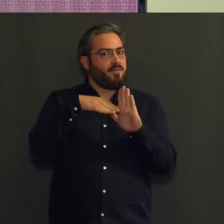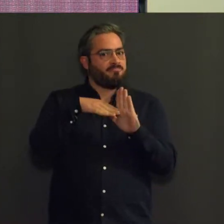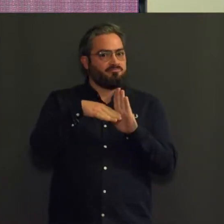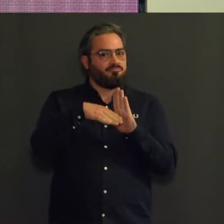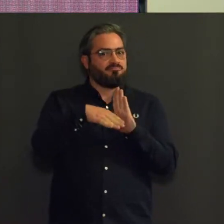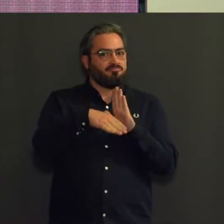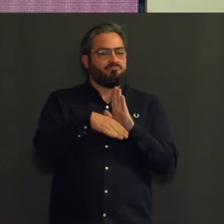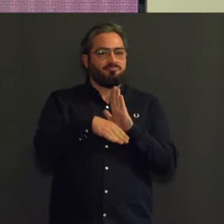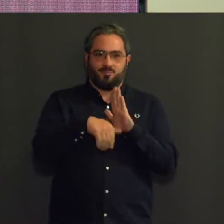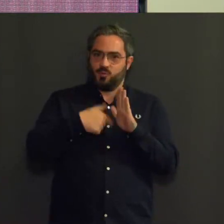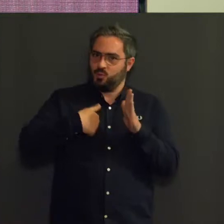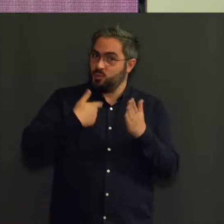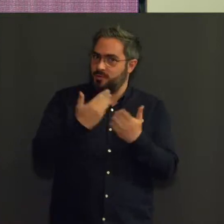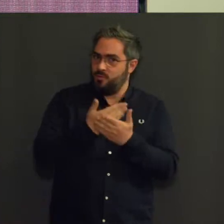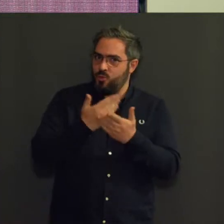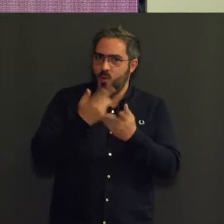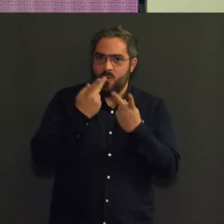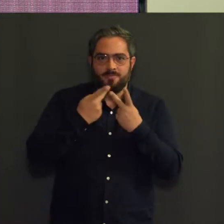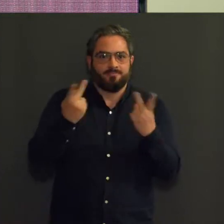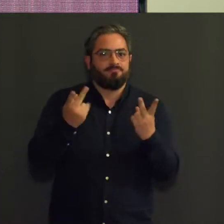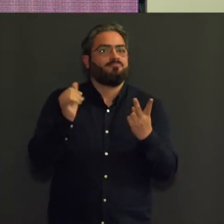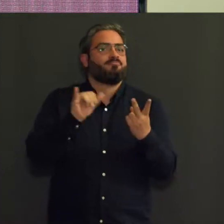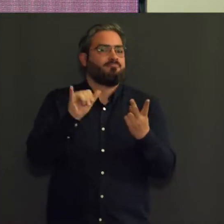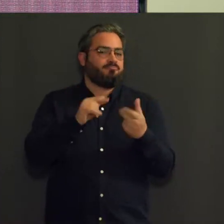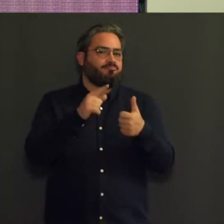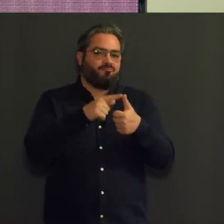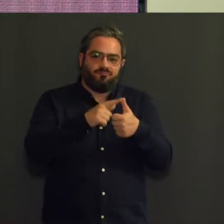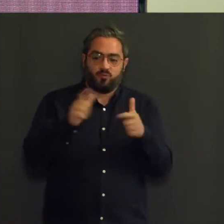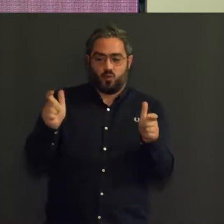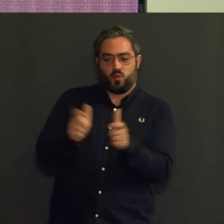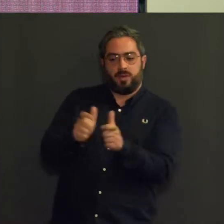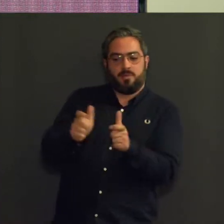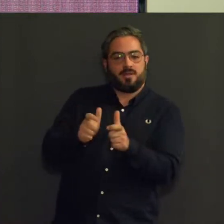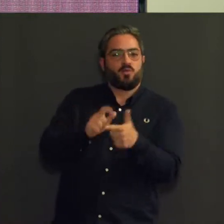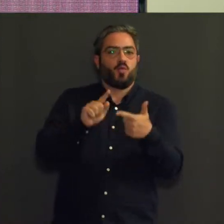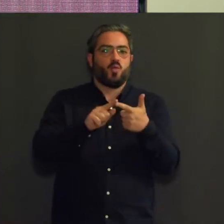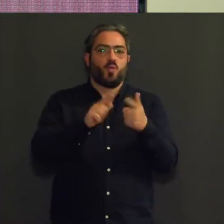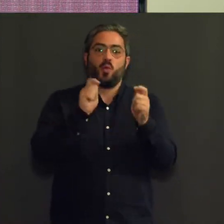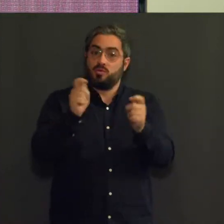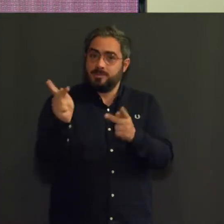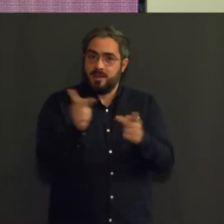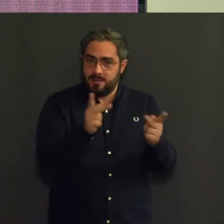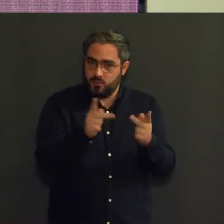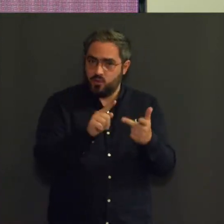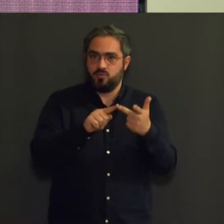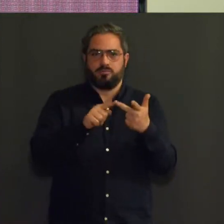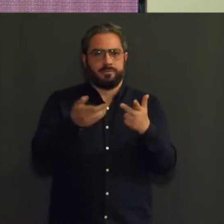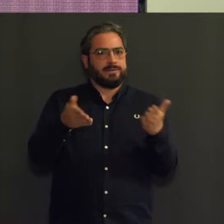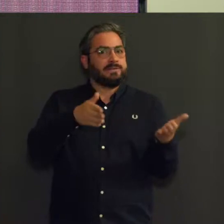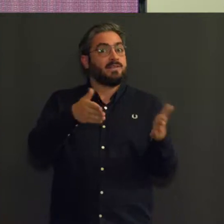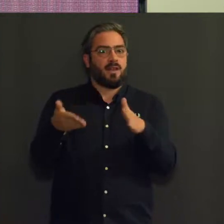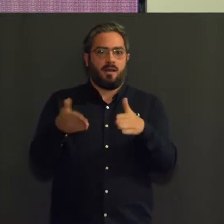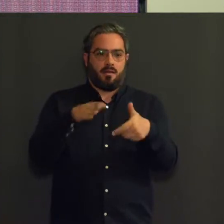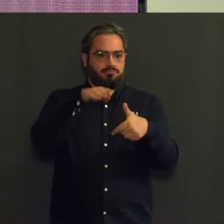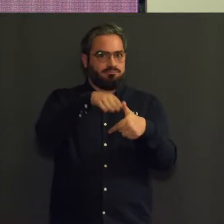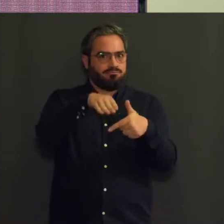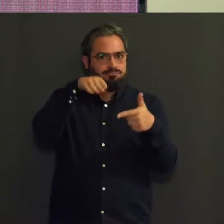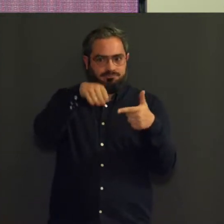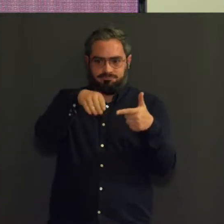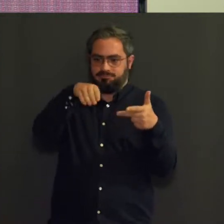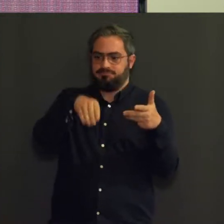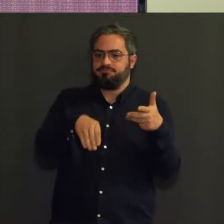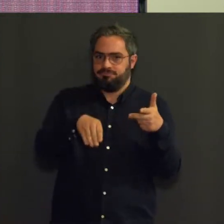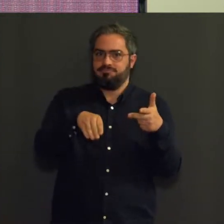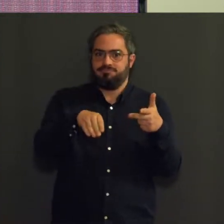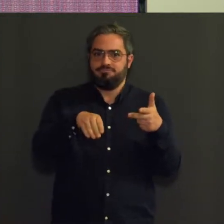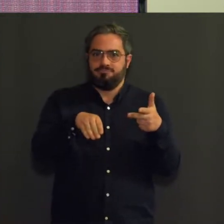donc contents de pouvoir dire que tant le taux de contamination, les hospitalisations et les décès continuent à